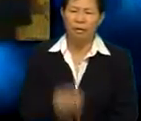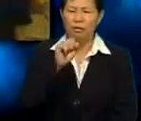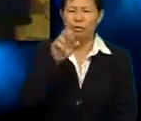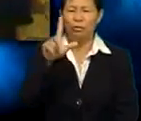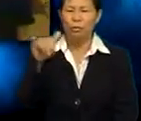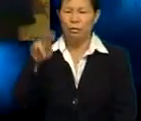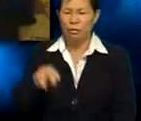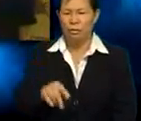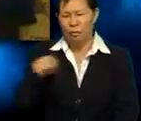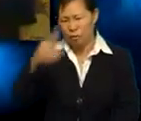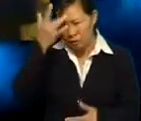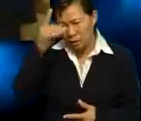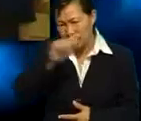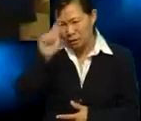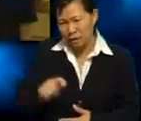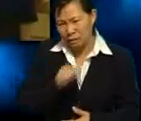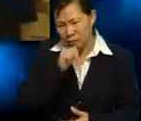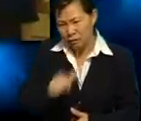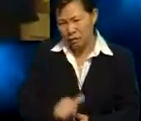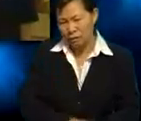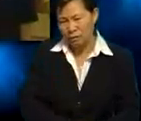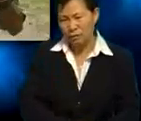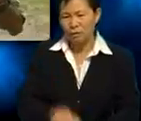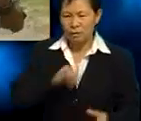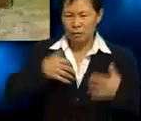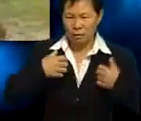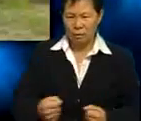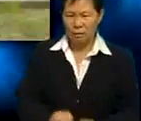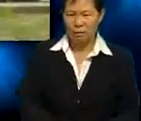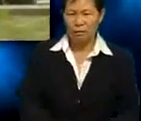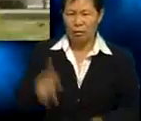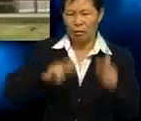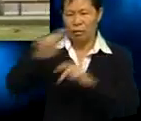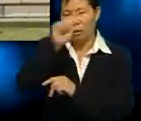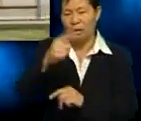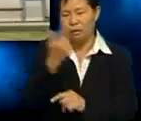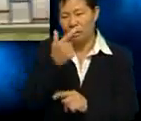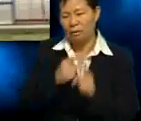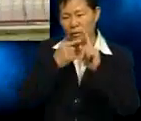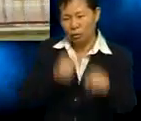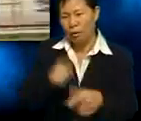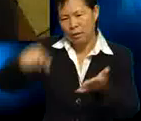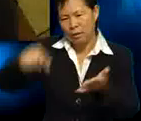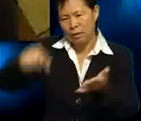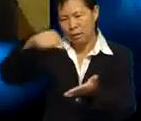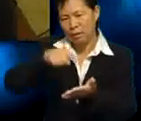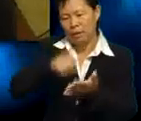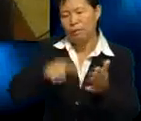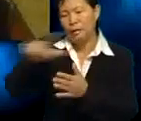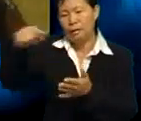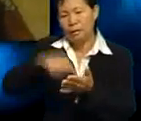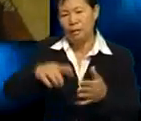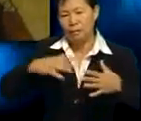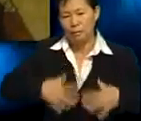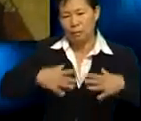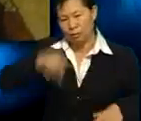Siling. Awak sakit ke? Tak, saya sihat. Orang tanya tak nak jawab. Apalah ini? Dah lah pakai baju